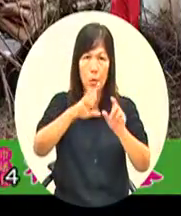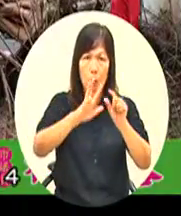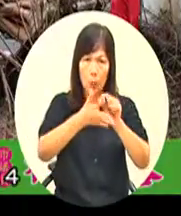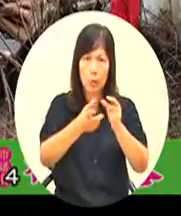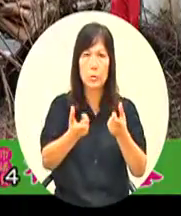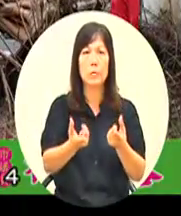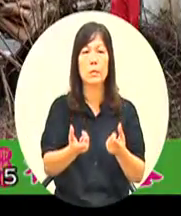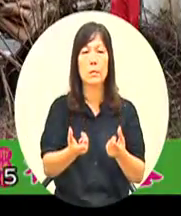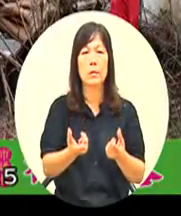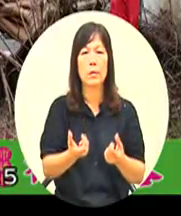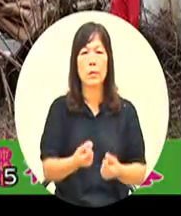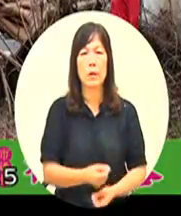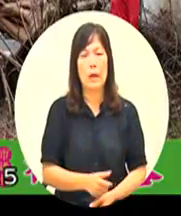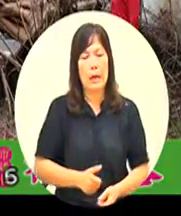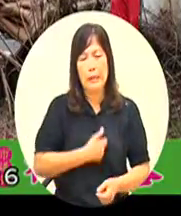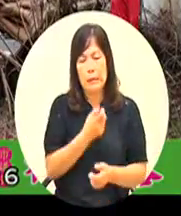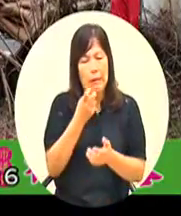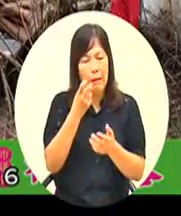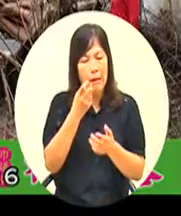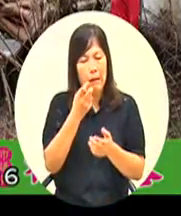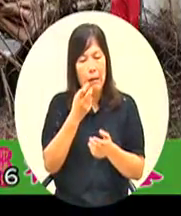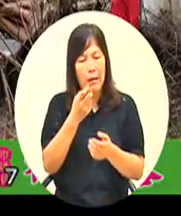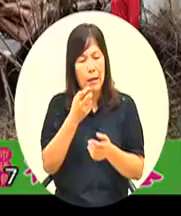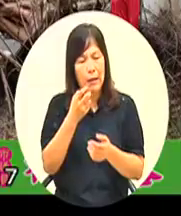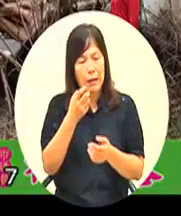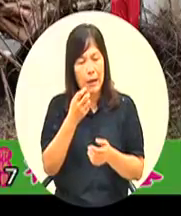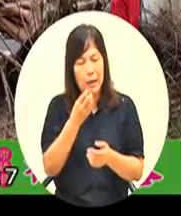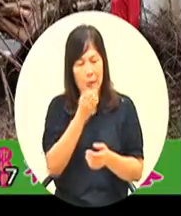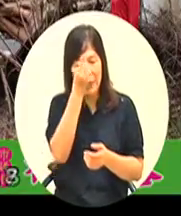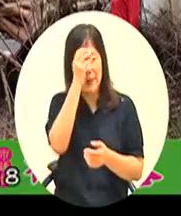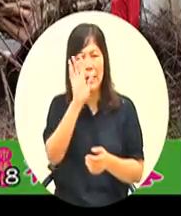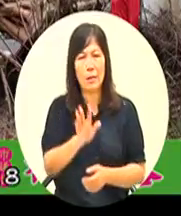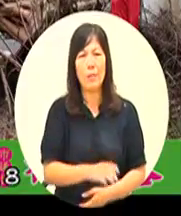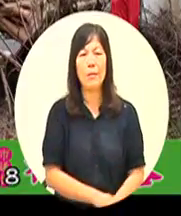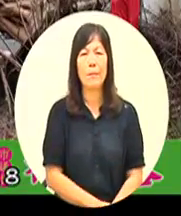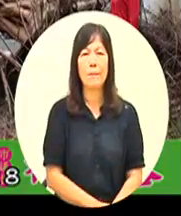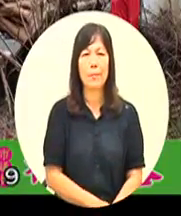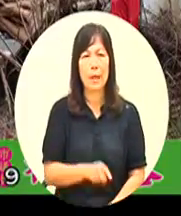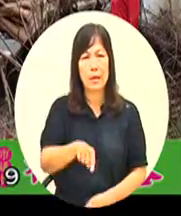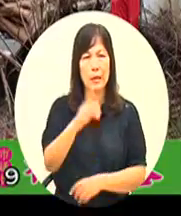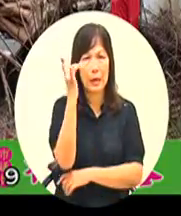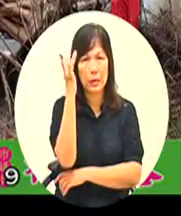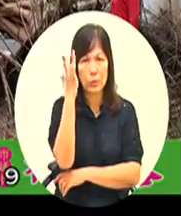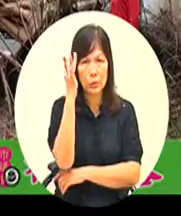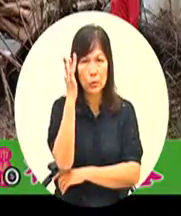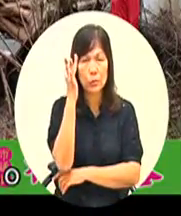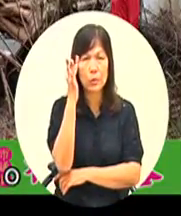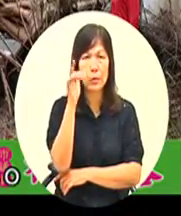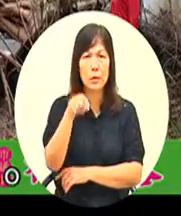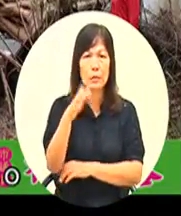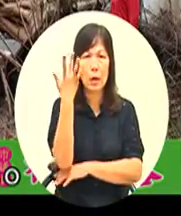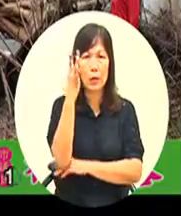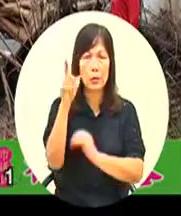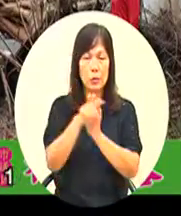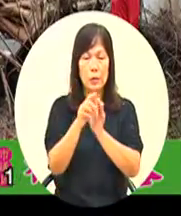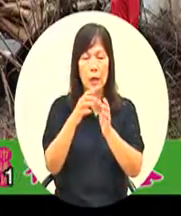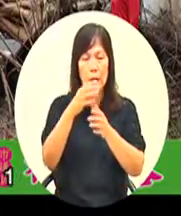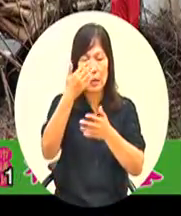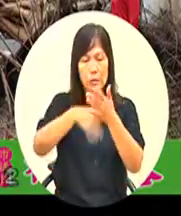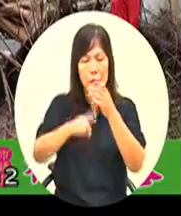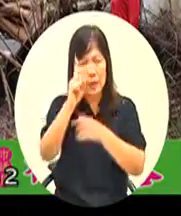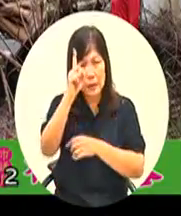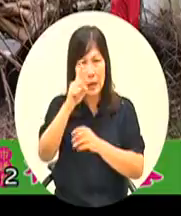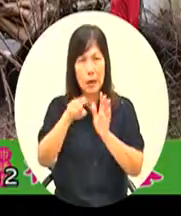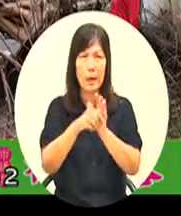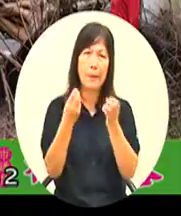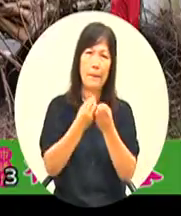是非常惨哦，伊这个是啊一张树啊，哈，这树啊是树头，要安怎处理？